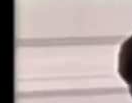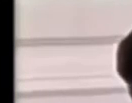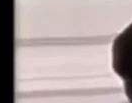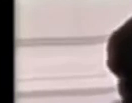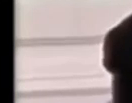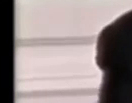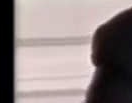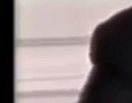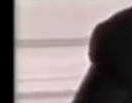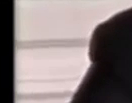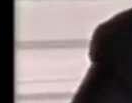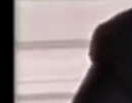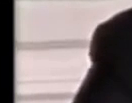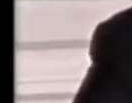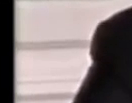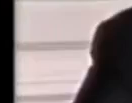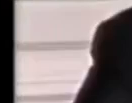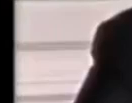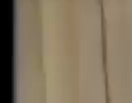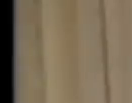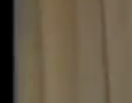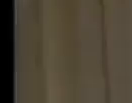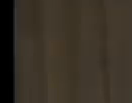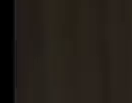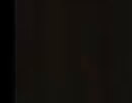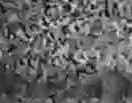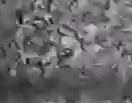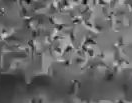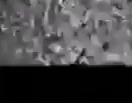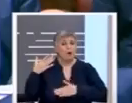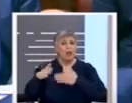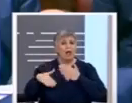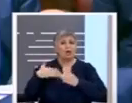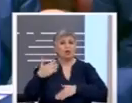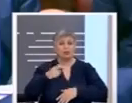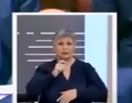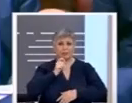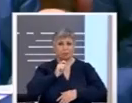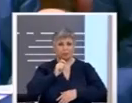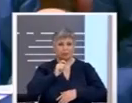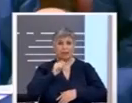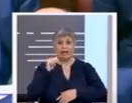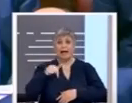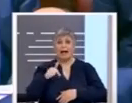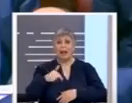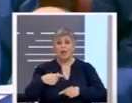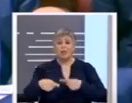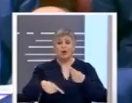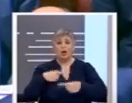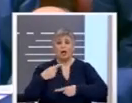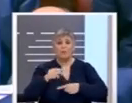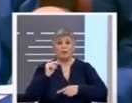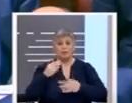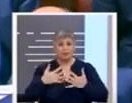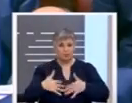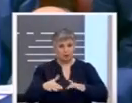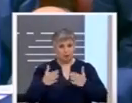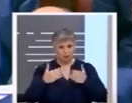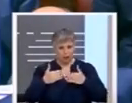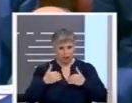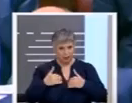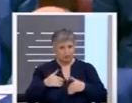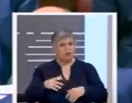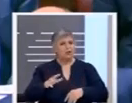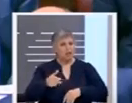αλλάξουν, να συζητήσουμε εμείς για το τι πρέπει να κάνουμε εμείς παρακάτω. Υπάρχει επίσημη θέση της ελληνικής κυβέρνησης